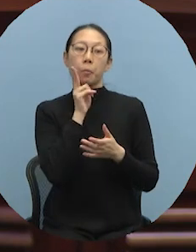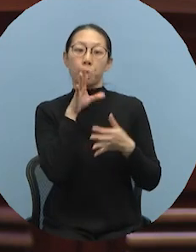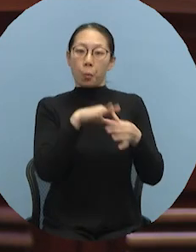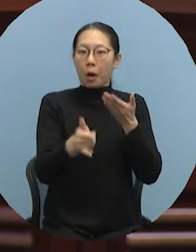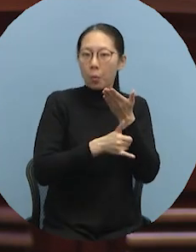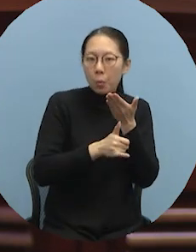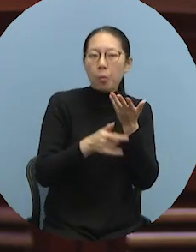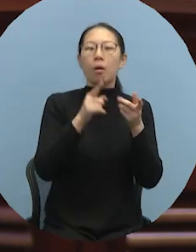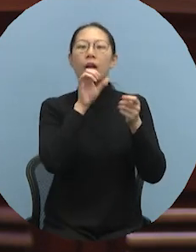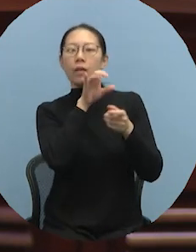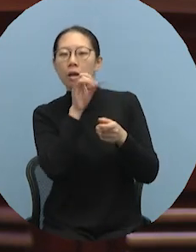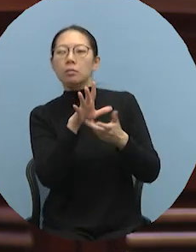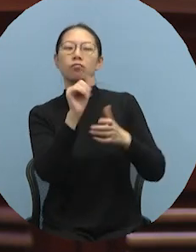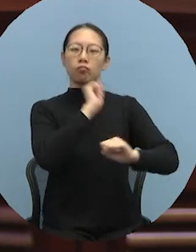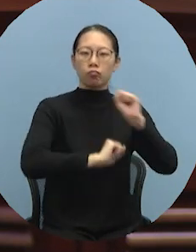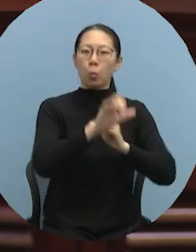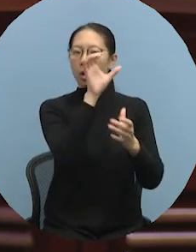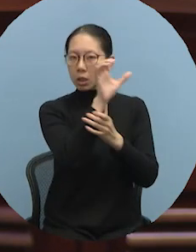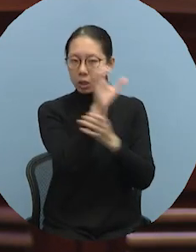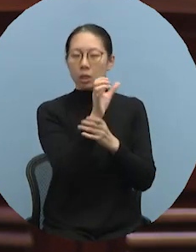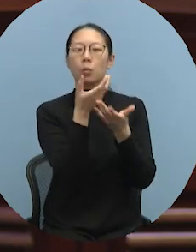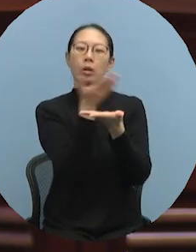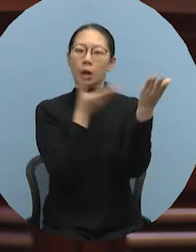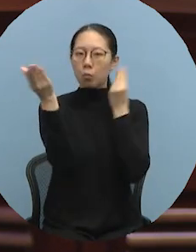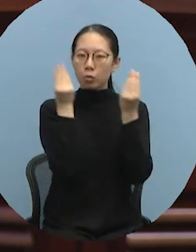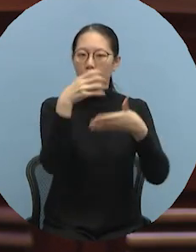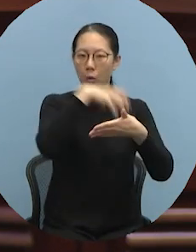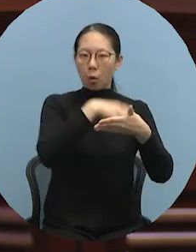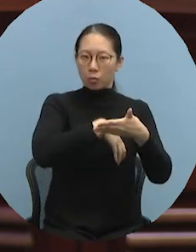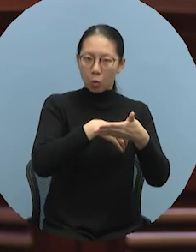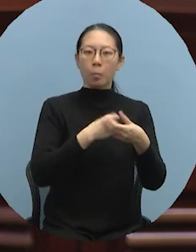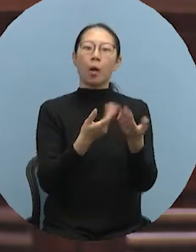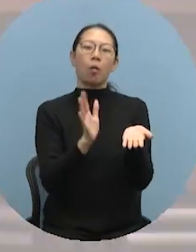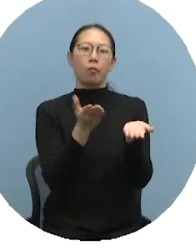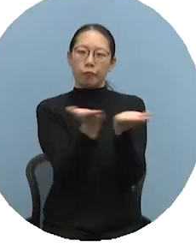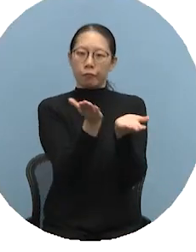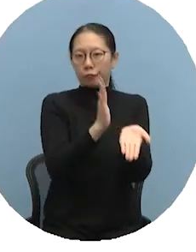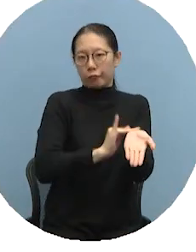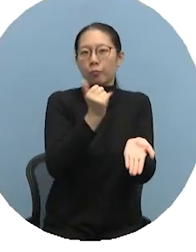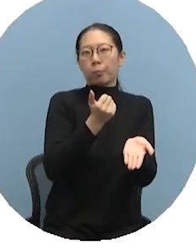影片或者社交媒體內容都有可能成為犯罪的證據。